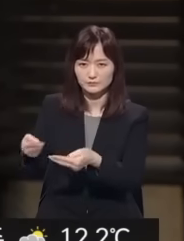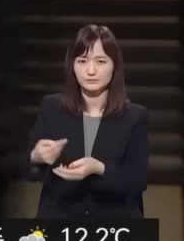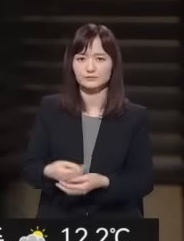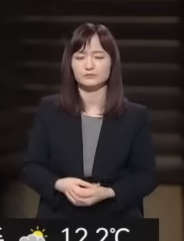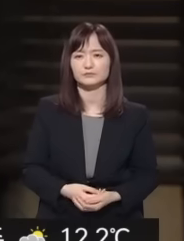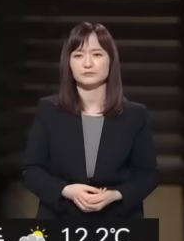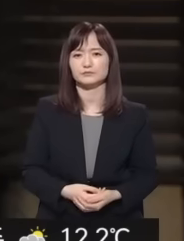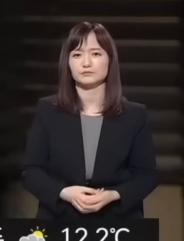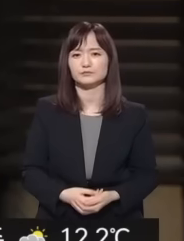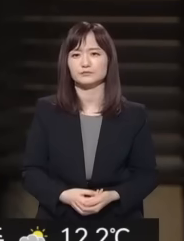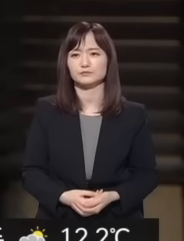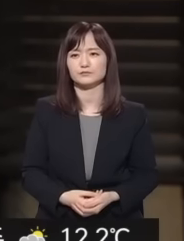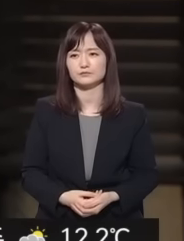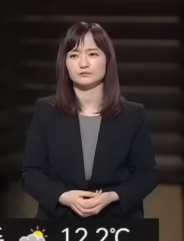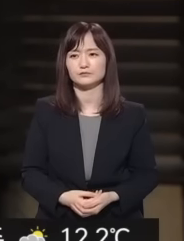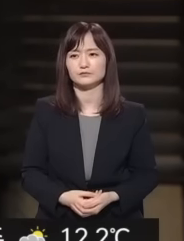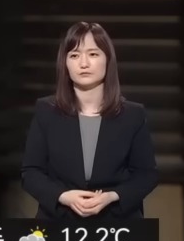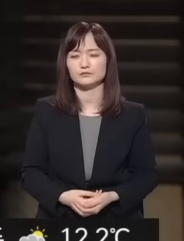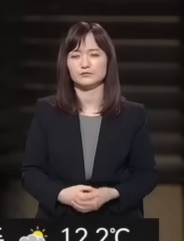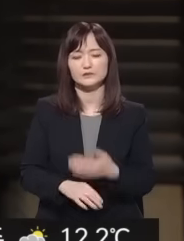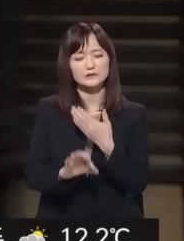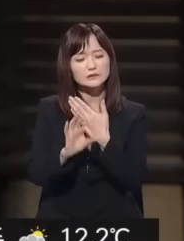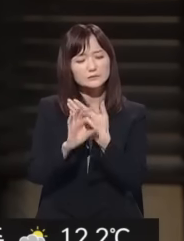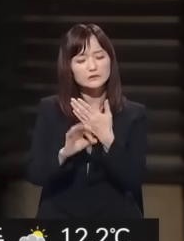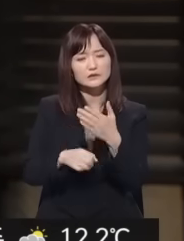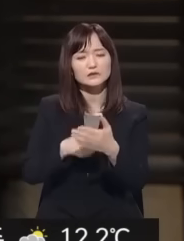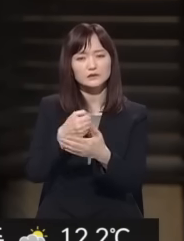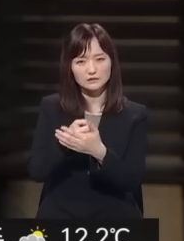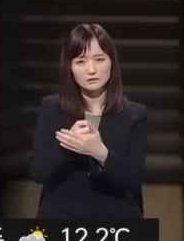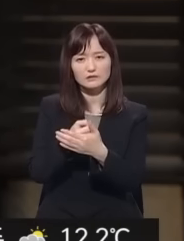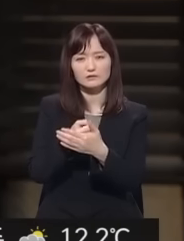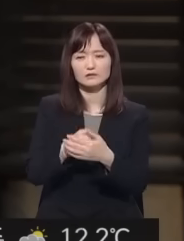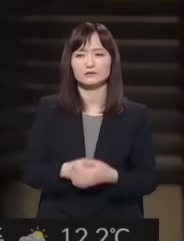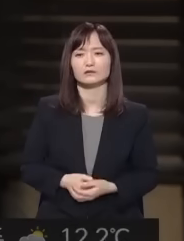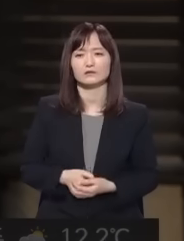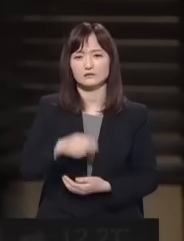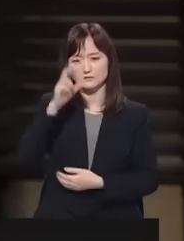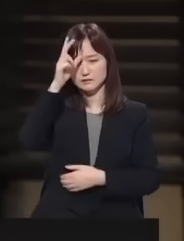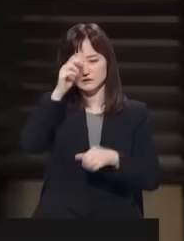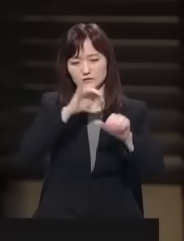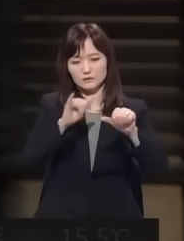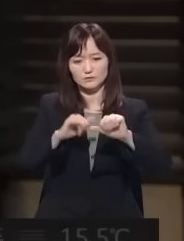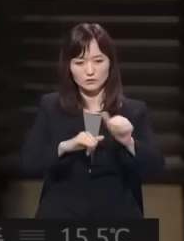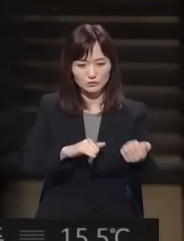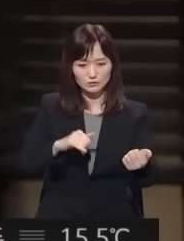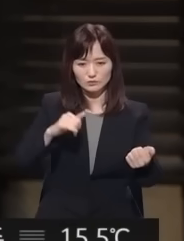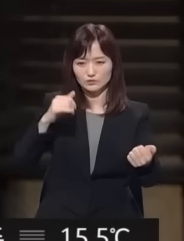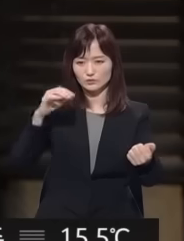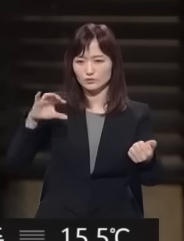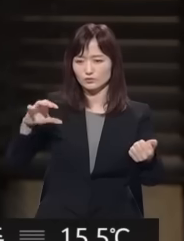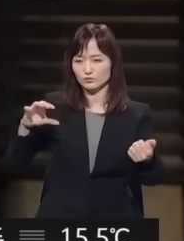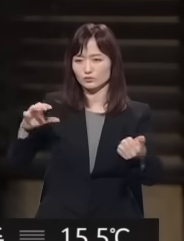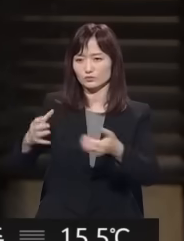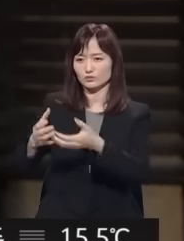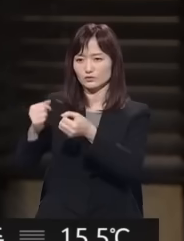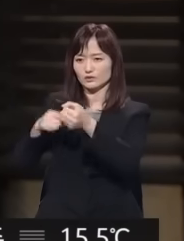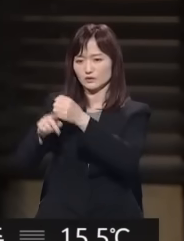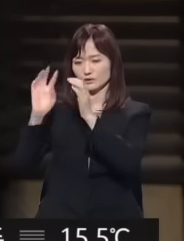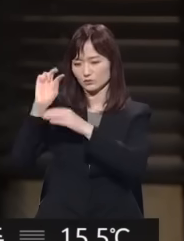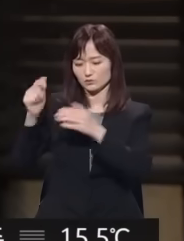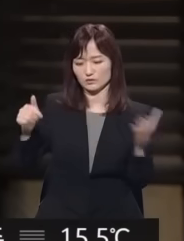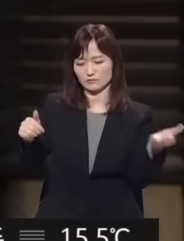제가 말씀드렸던 것처럼 잠정적인 결론이고요 현재 경찰은 5명의 시신을 국가소에 보내서 부검을 의뢰해서